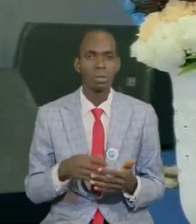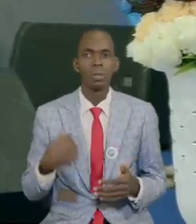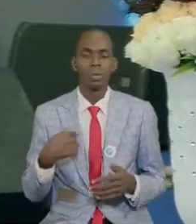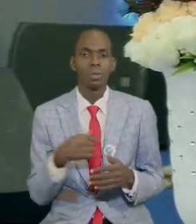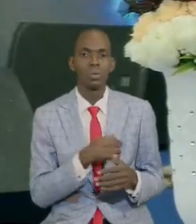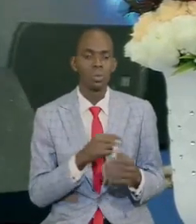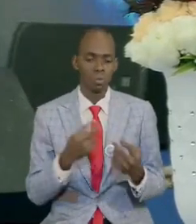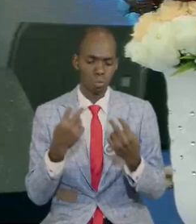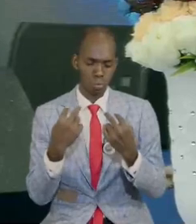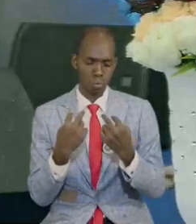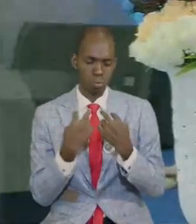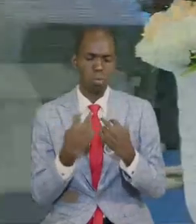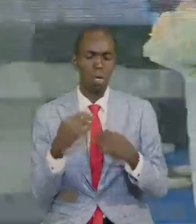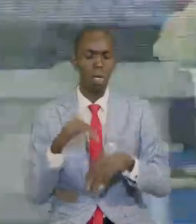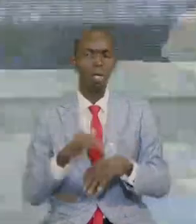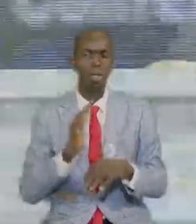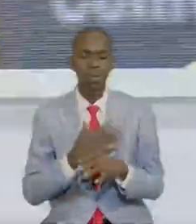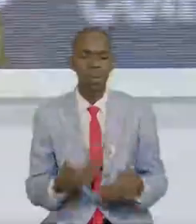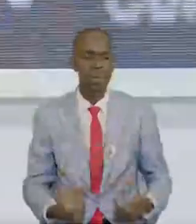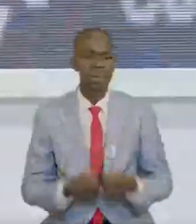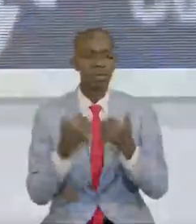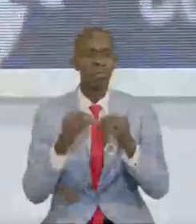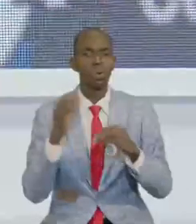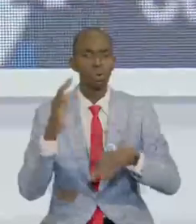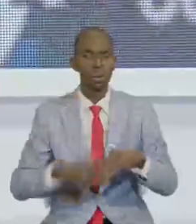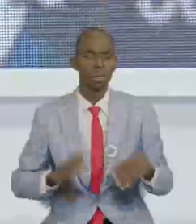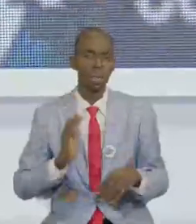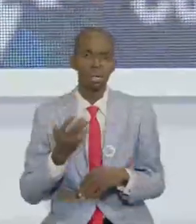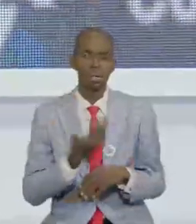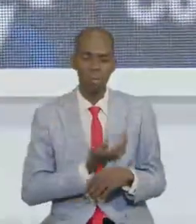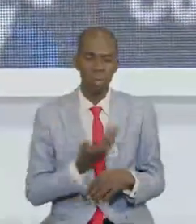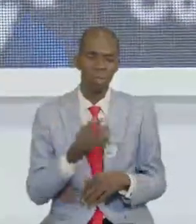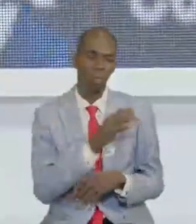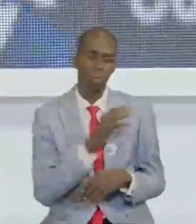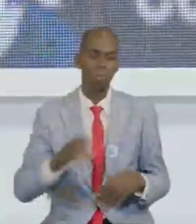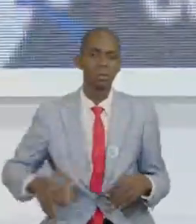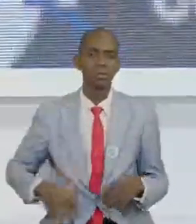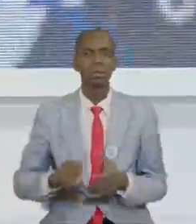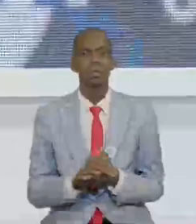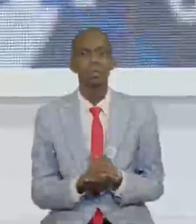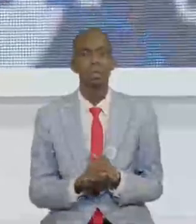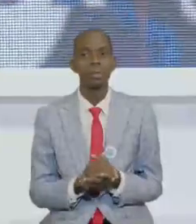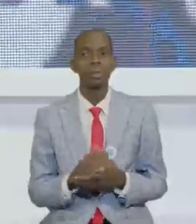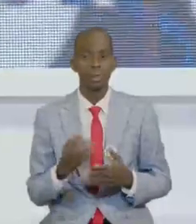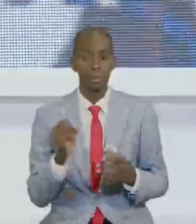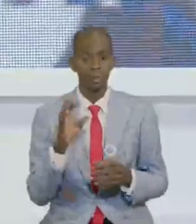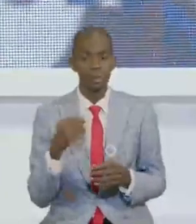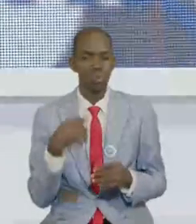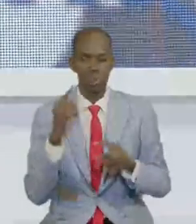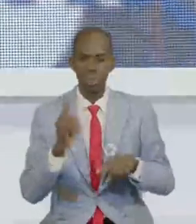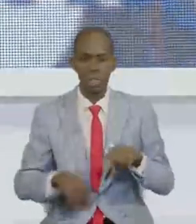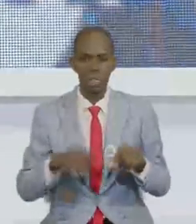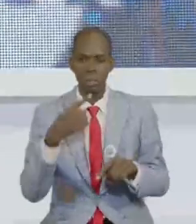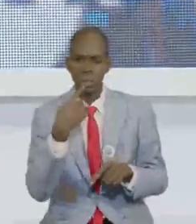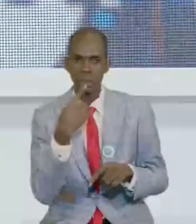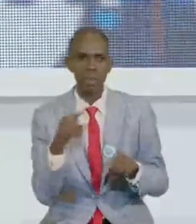our challenges more than we look at our Christ. Nous nous concentrons sur nos défis que nous nous concentrons sur Christ. So we cannot say with Micah. Nous